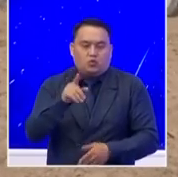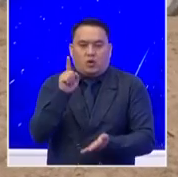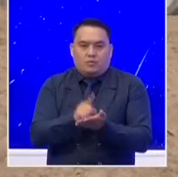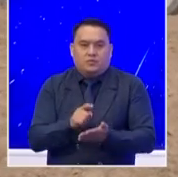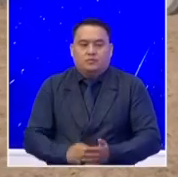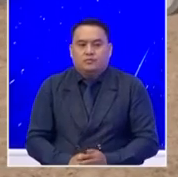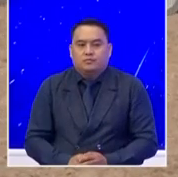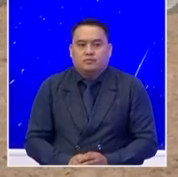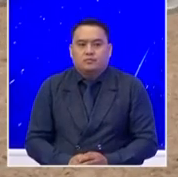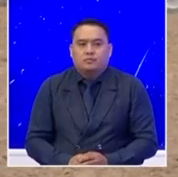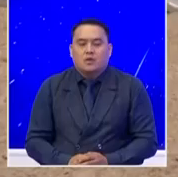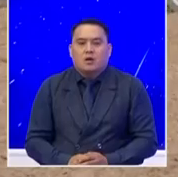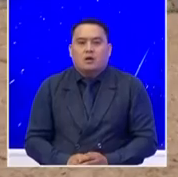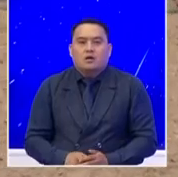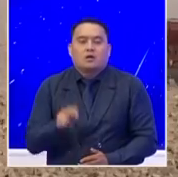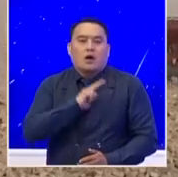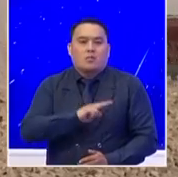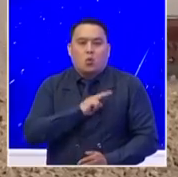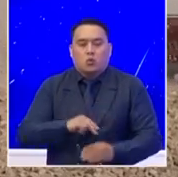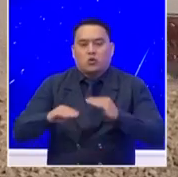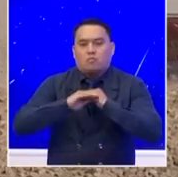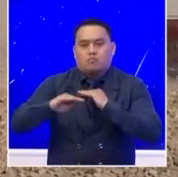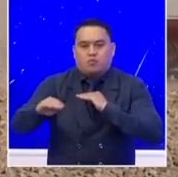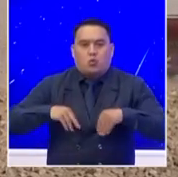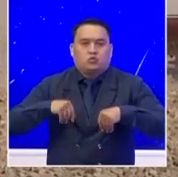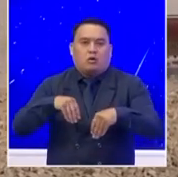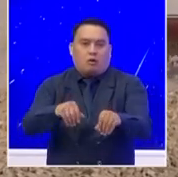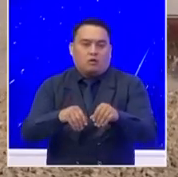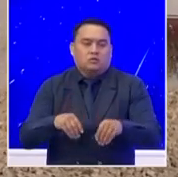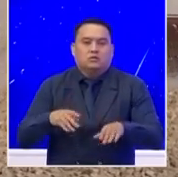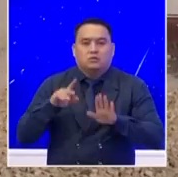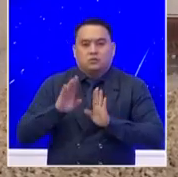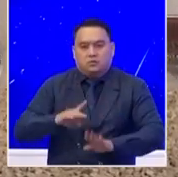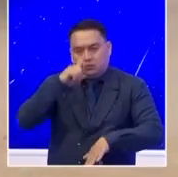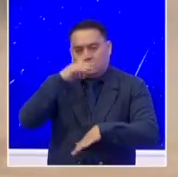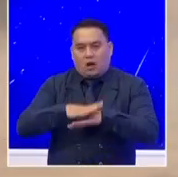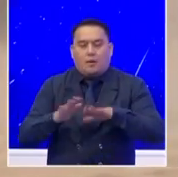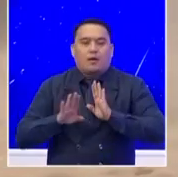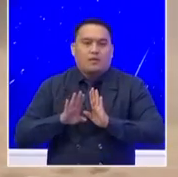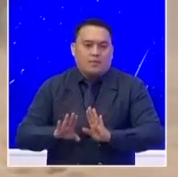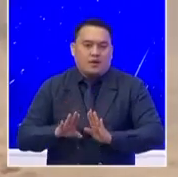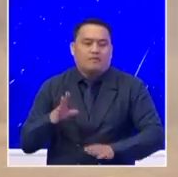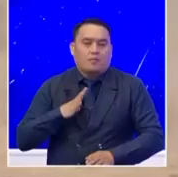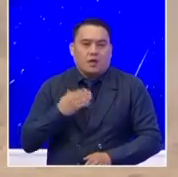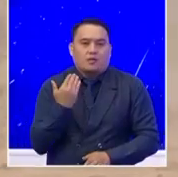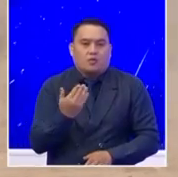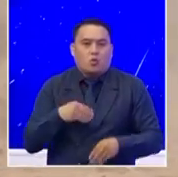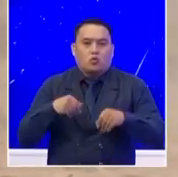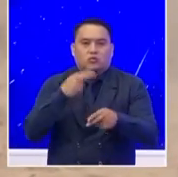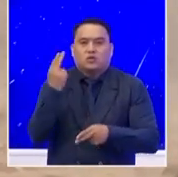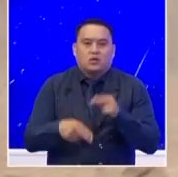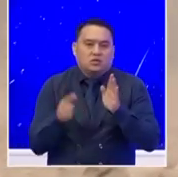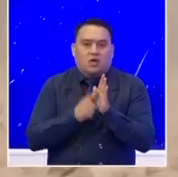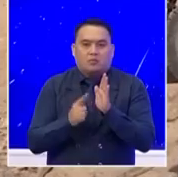помешала вспышка коронавируса и ходу горячей страды. Сейчас, по сведениям заместителя акима области Серикжана Бескимпирова, посев завершен